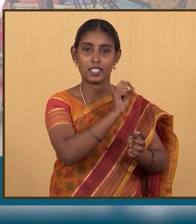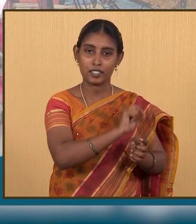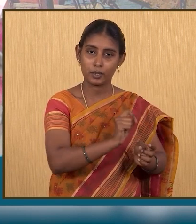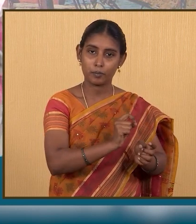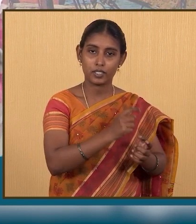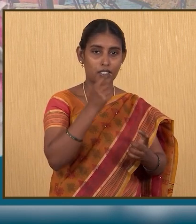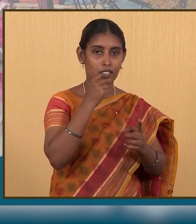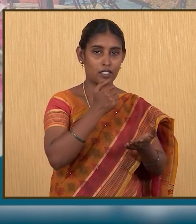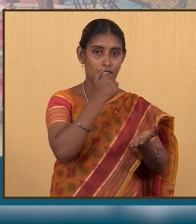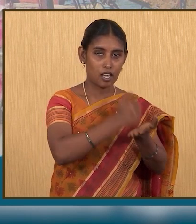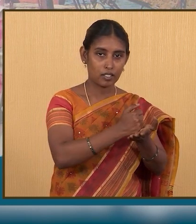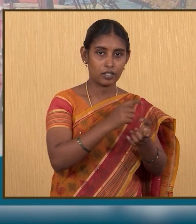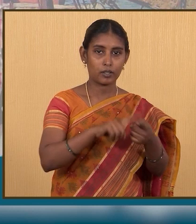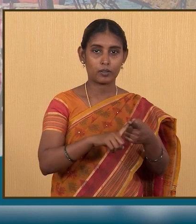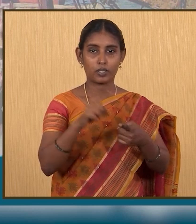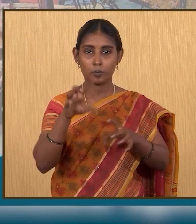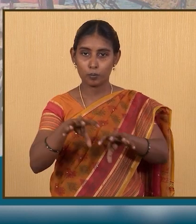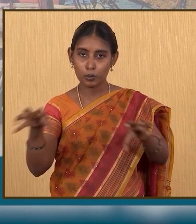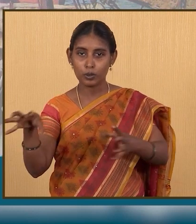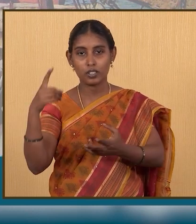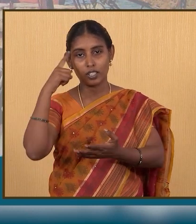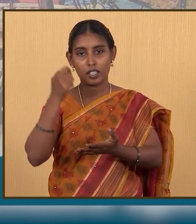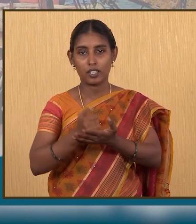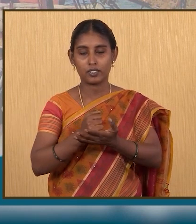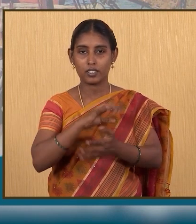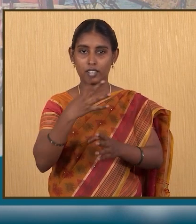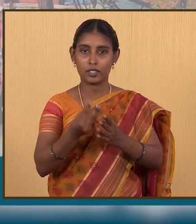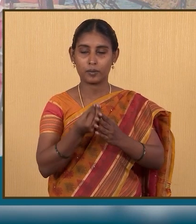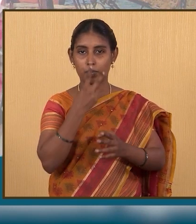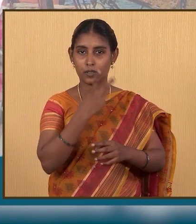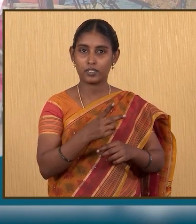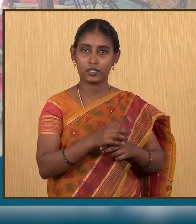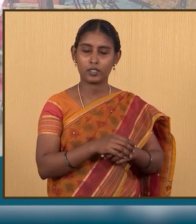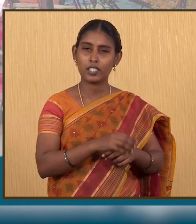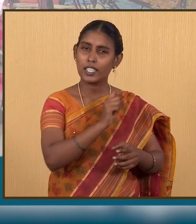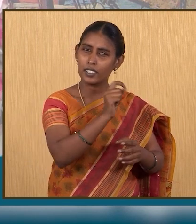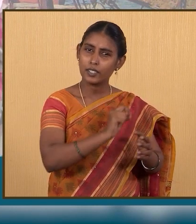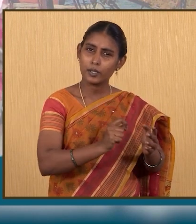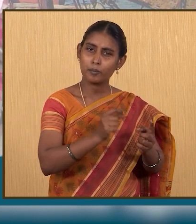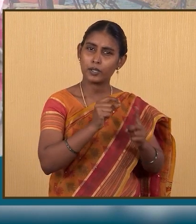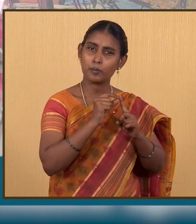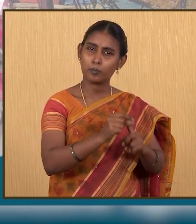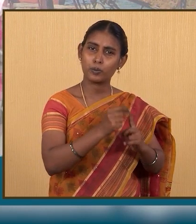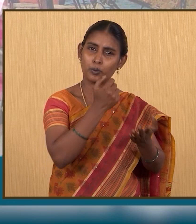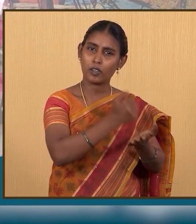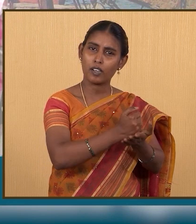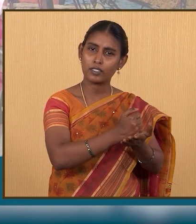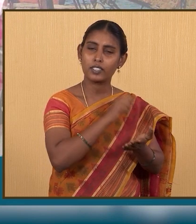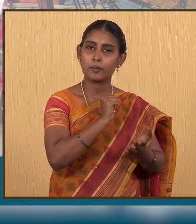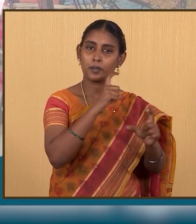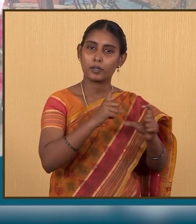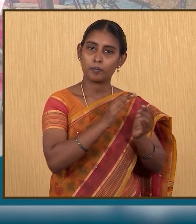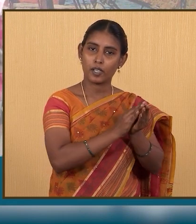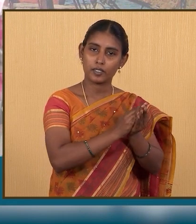எழுதப்பட்ட ஆதாரங்கள், பயன்பாட்டு பொருள் ஆதாரங்கள் பார்த்தோம். இந்த எழுதப்பட்ட ஆதாரங்களில் எப்படி பாதுகாத்து